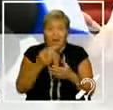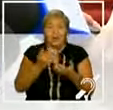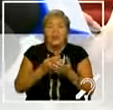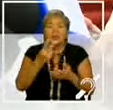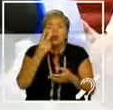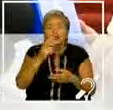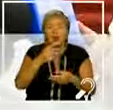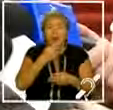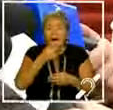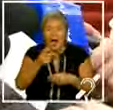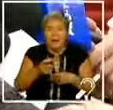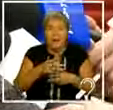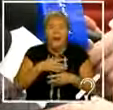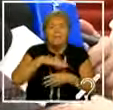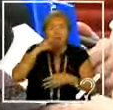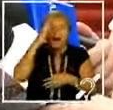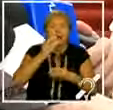după aia jucători și antrenor secund